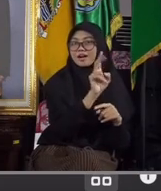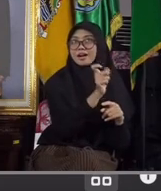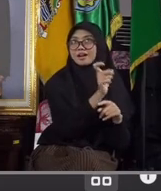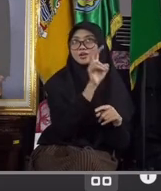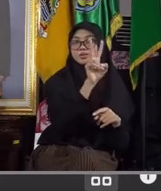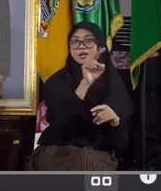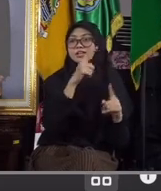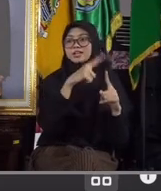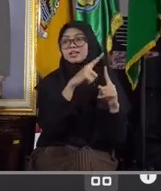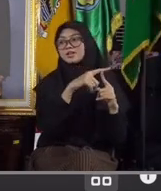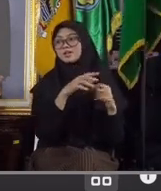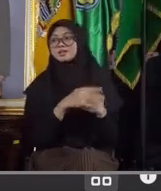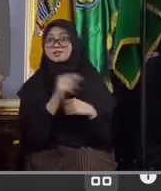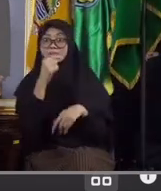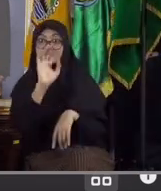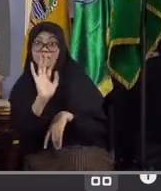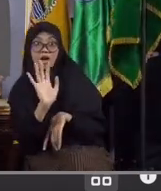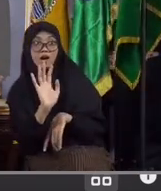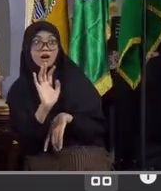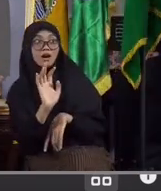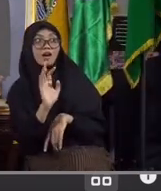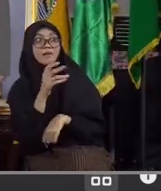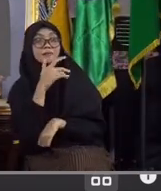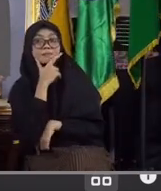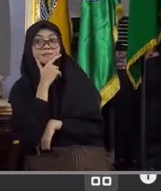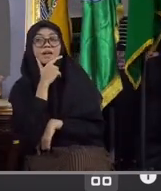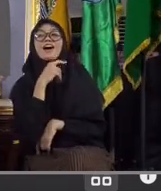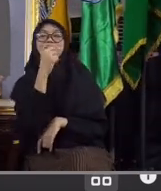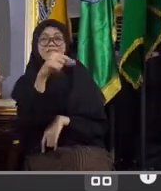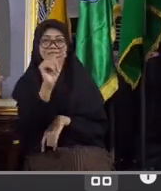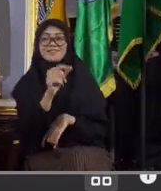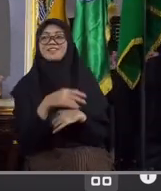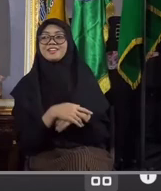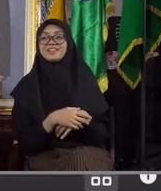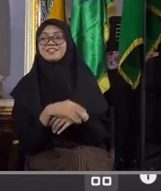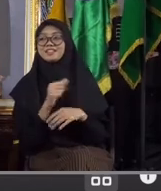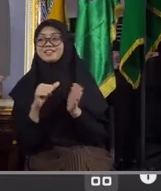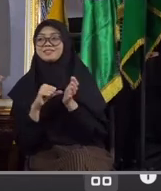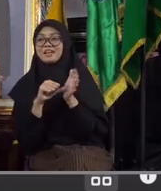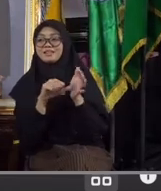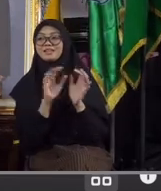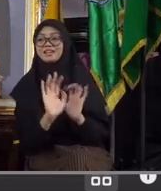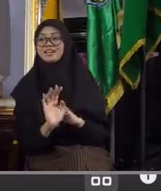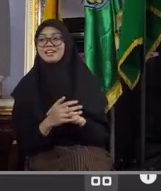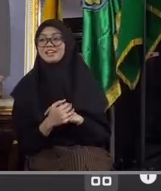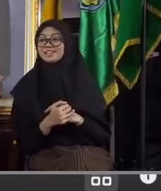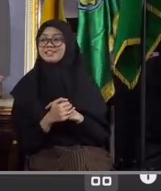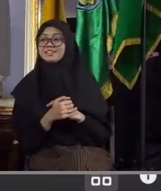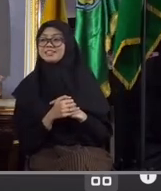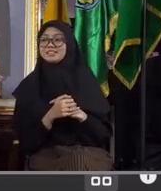triliun. Bener enggak, Pak? Bener. Bener. Wes dibantu nek no.